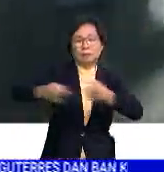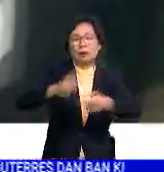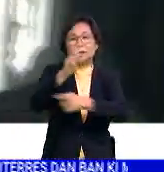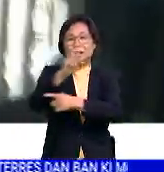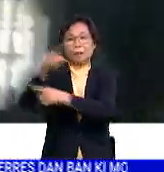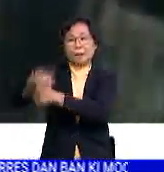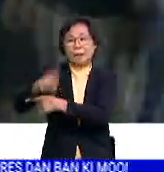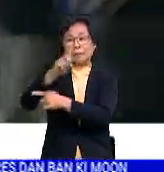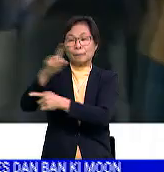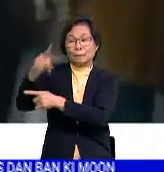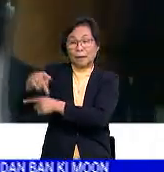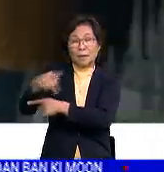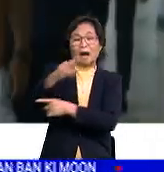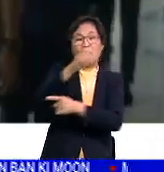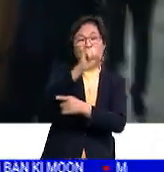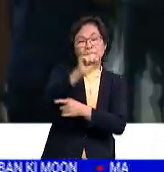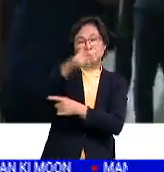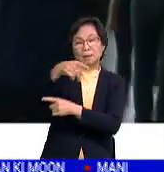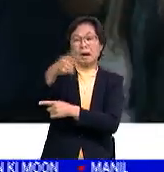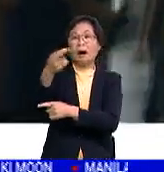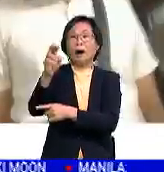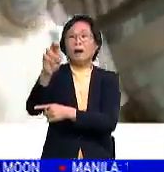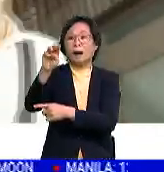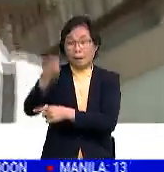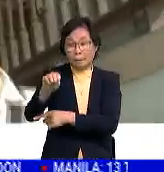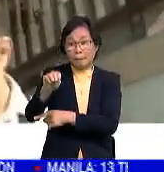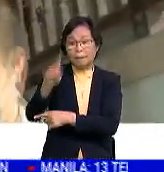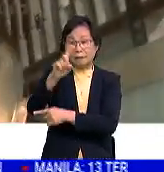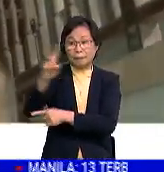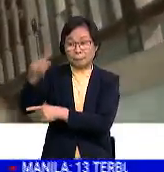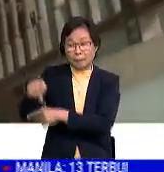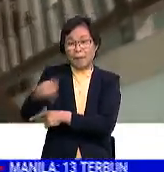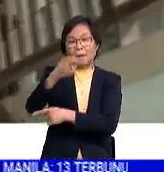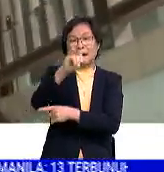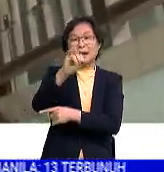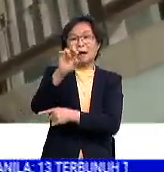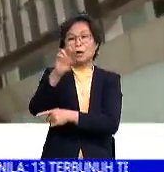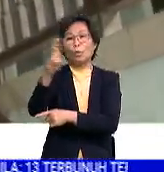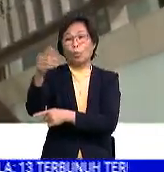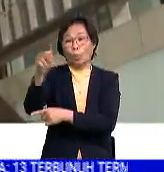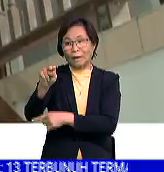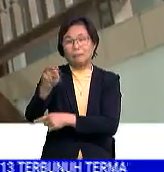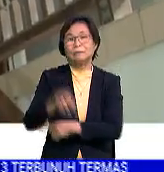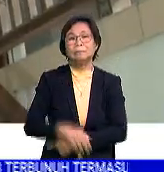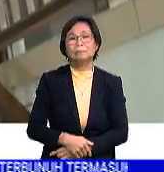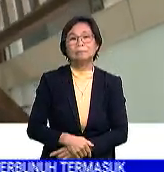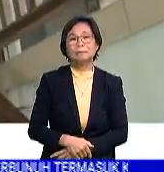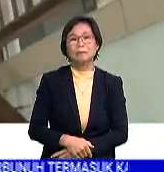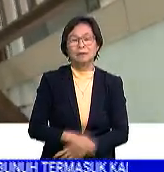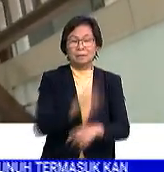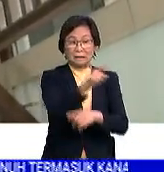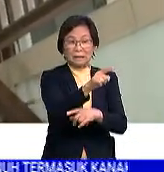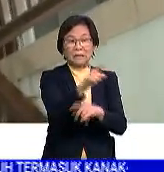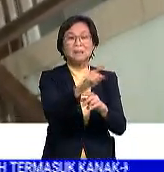Timbalan Pendakwa Raya Suruhanjaya Pencegahan Rasuah Malaysia SPRM Irwan Shah Abdul Samad. Manakala